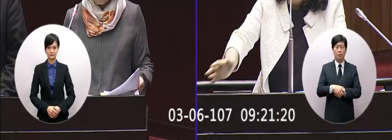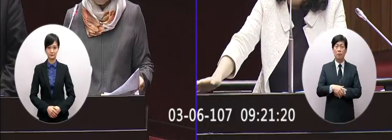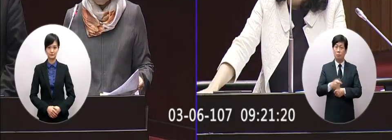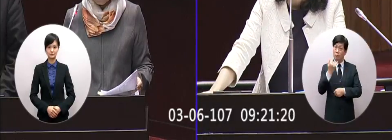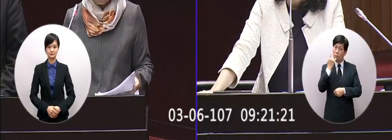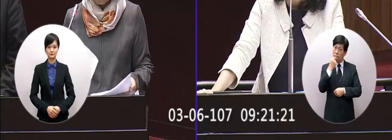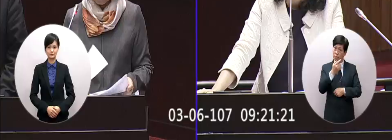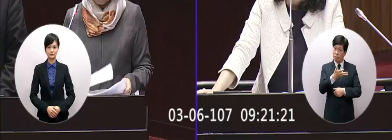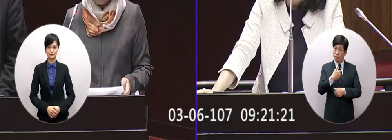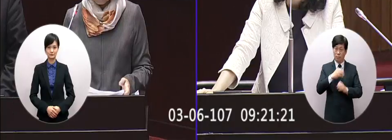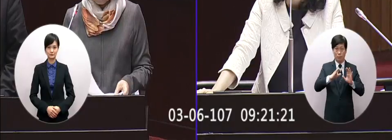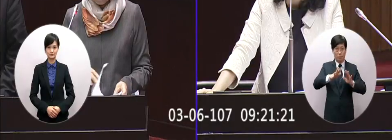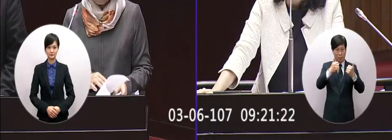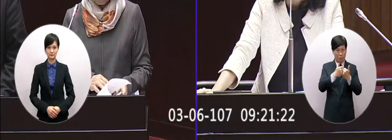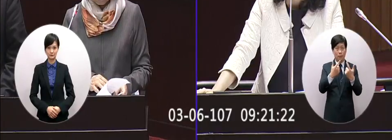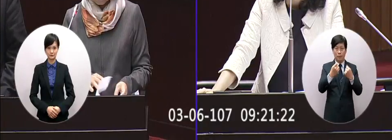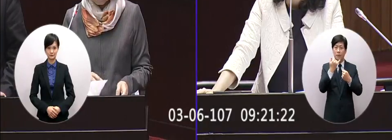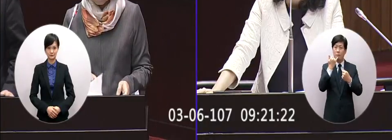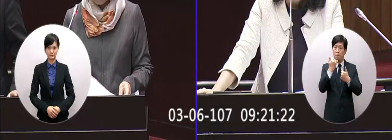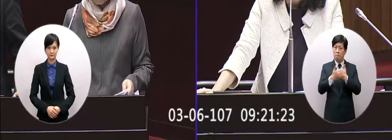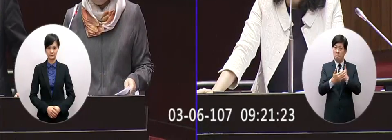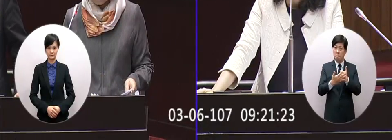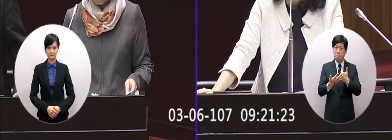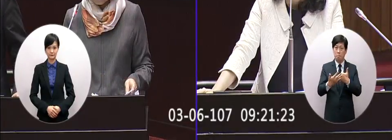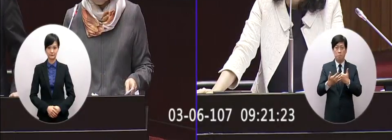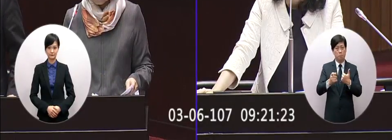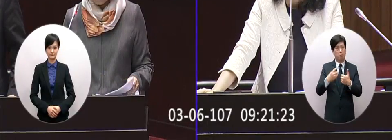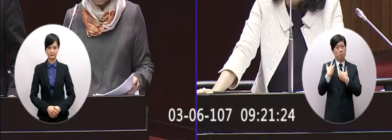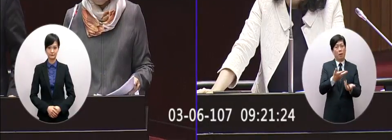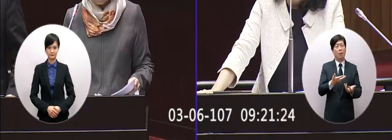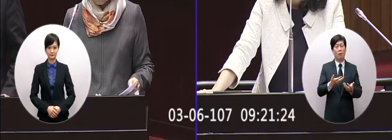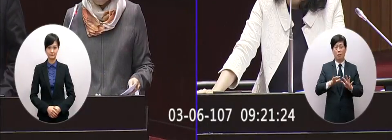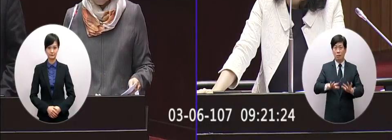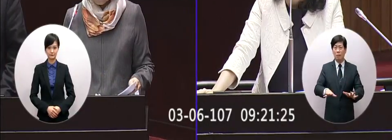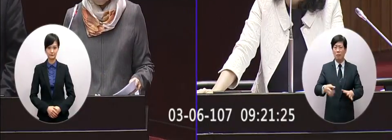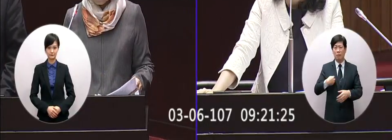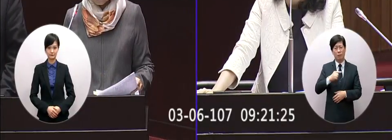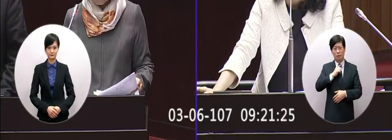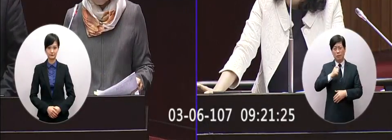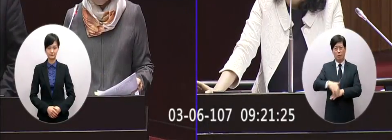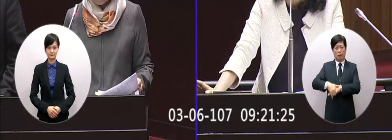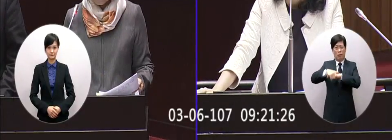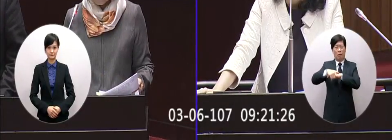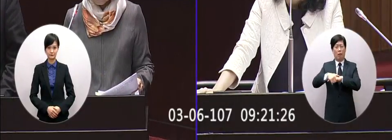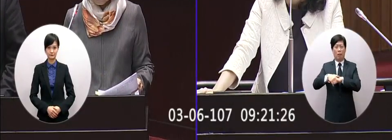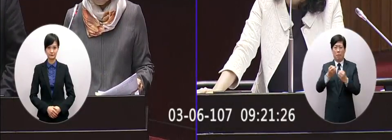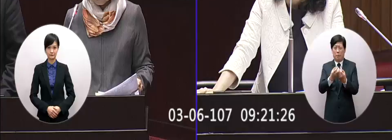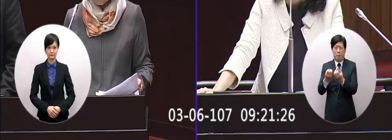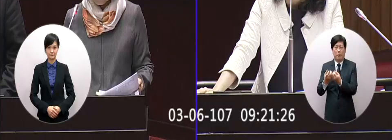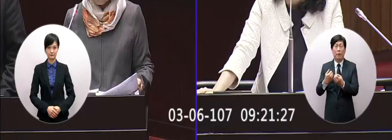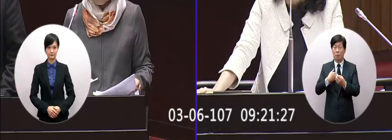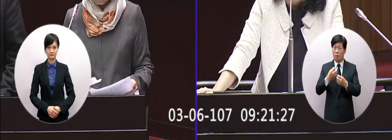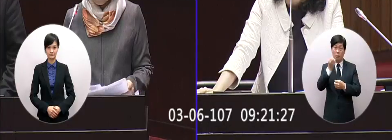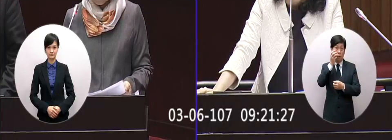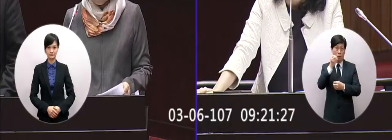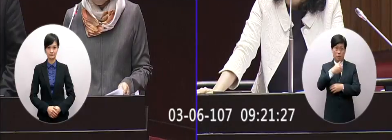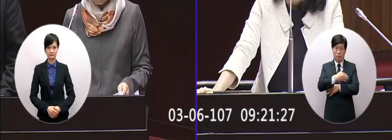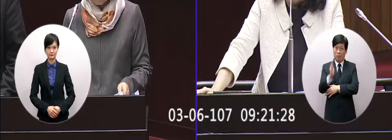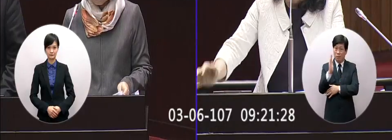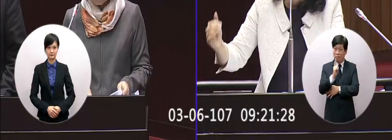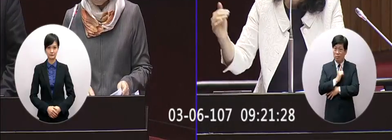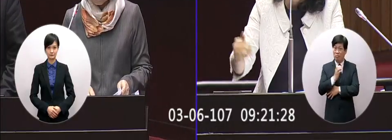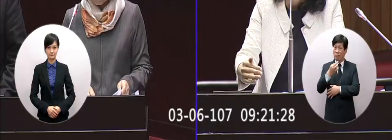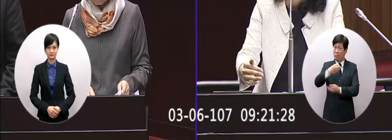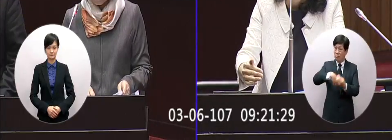分是不是我们的国发会可以来吸收？好，因为以目前我们的救灾，我们目前我们花莲县政府的财